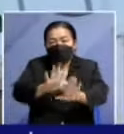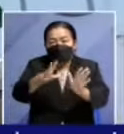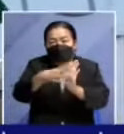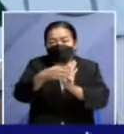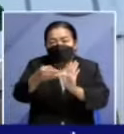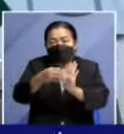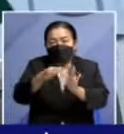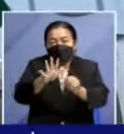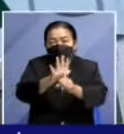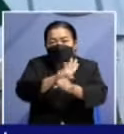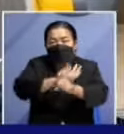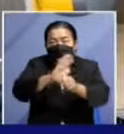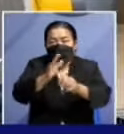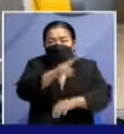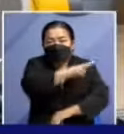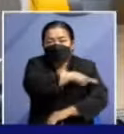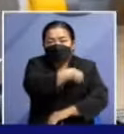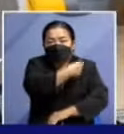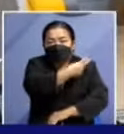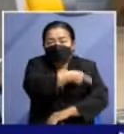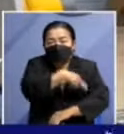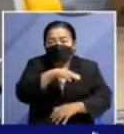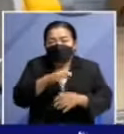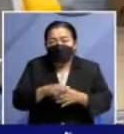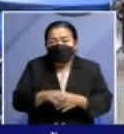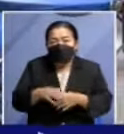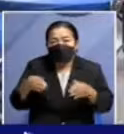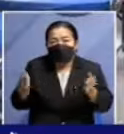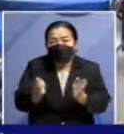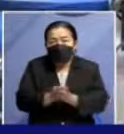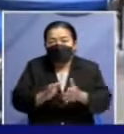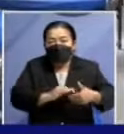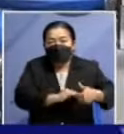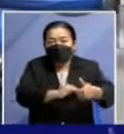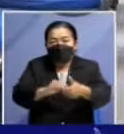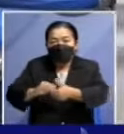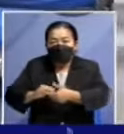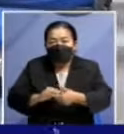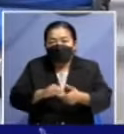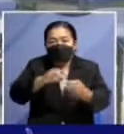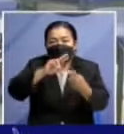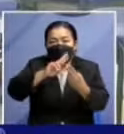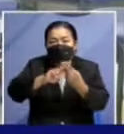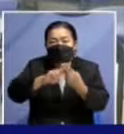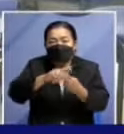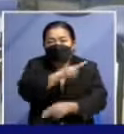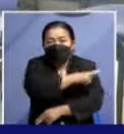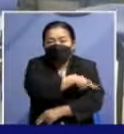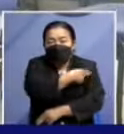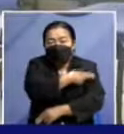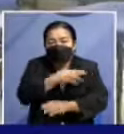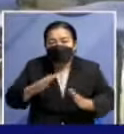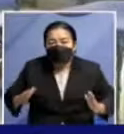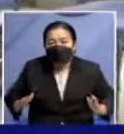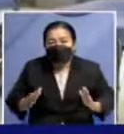35โรงพยาบาลค่ายพิชัยดาบหักร่วมกับสำนักงานสาธารณสุขจังหวัดอุตรดิตถ์จัดตั้งโรงพยาบาลสนามกองทัพบ